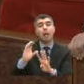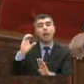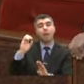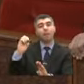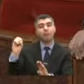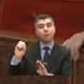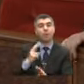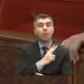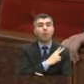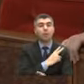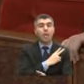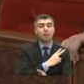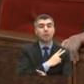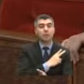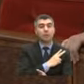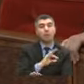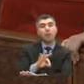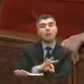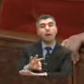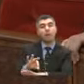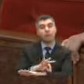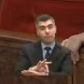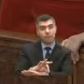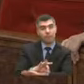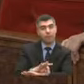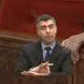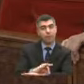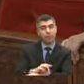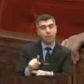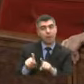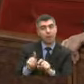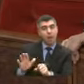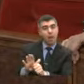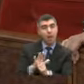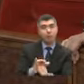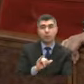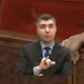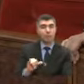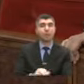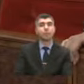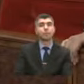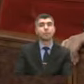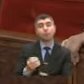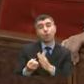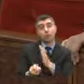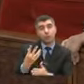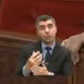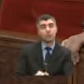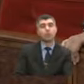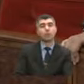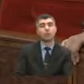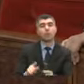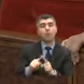إطار أكاديمي اللي غادي نسدوا به هذا الاكتضاض. تم إحداث سنويا اكثر من